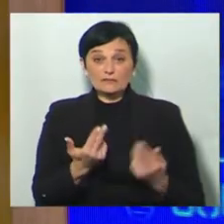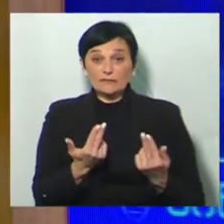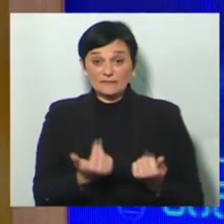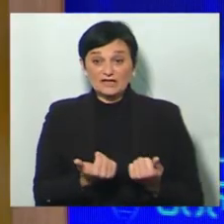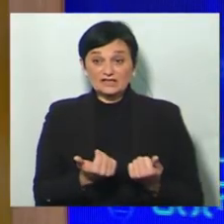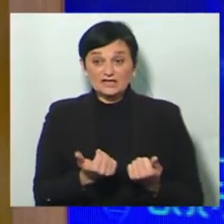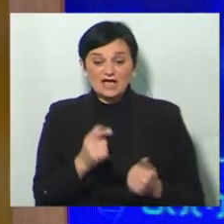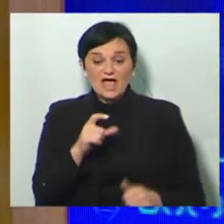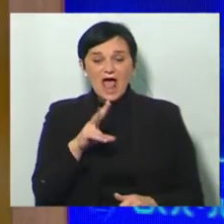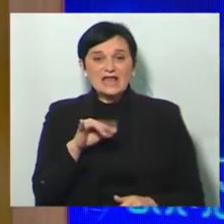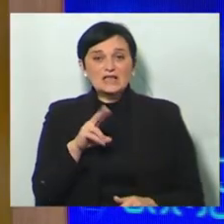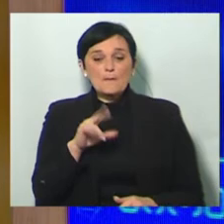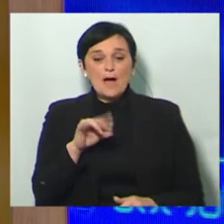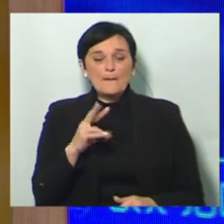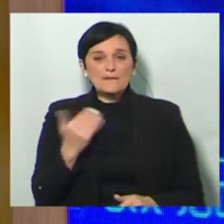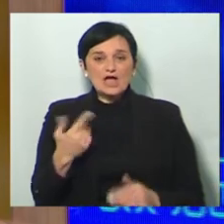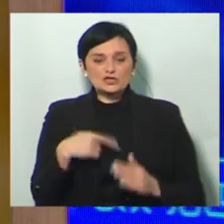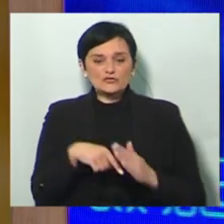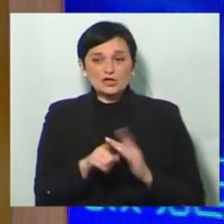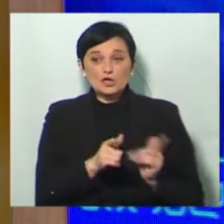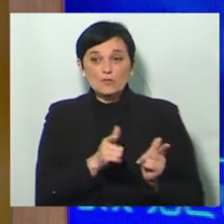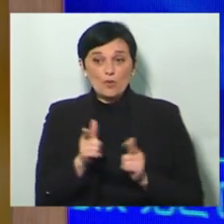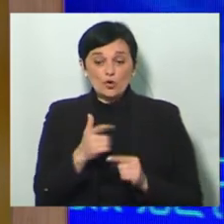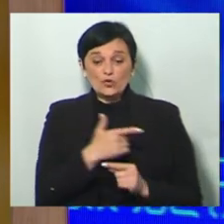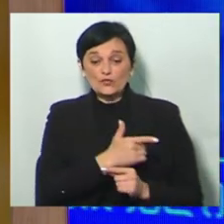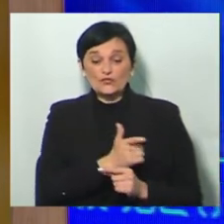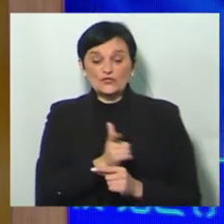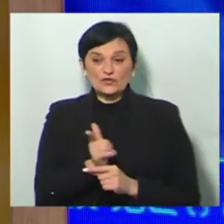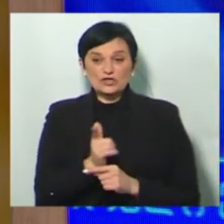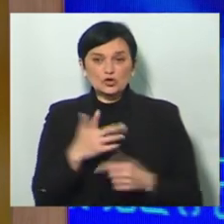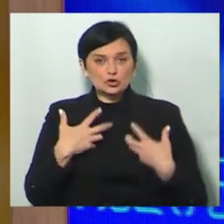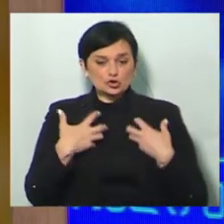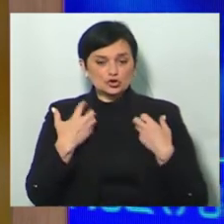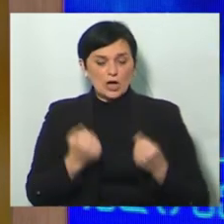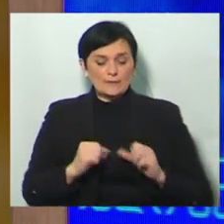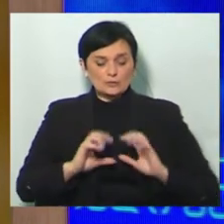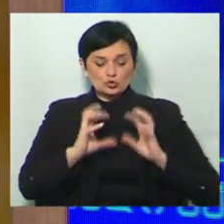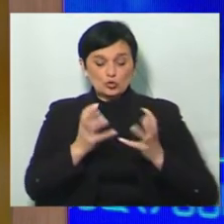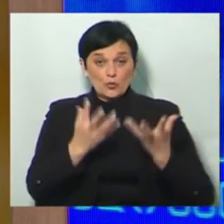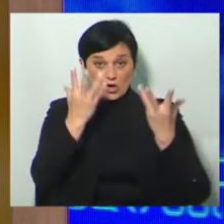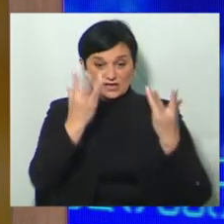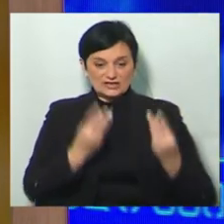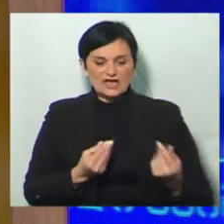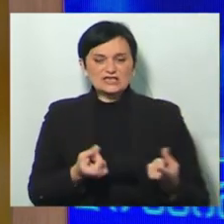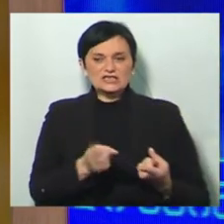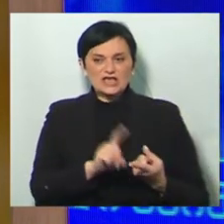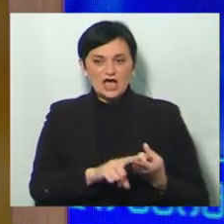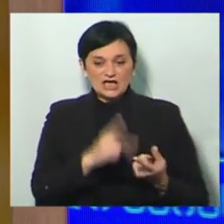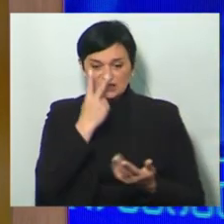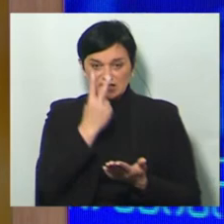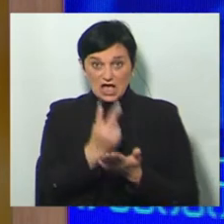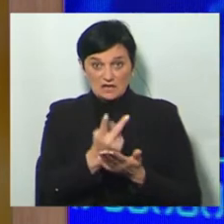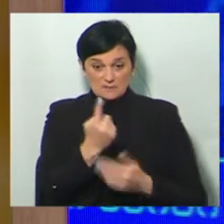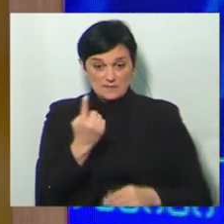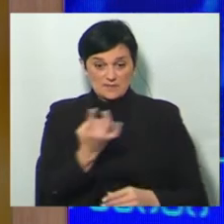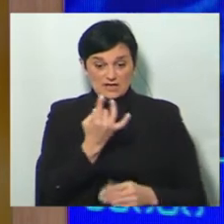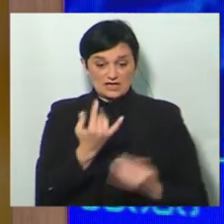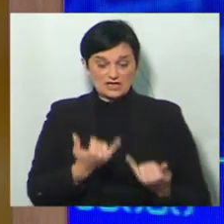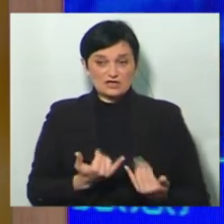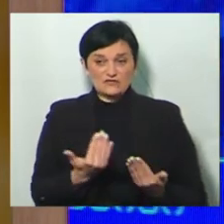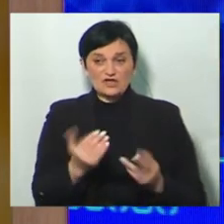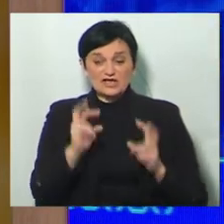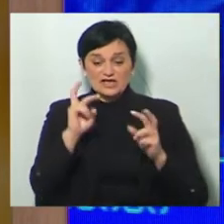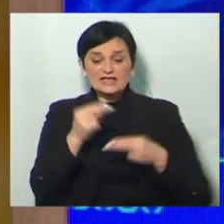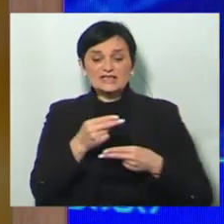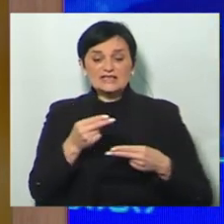Diah, Elena Papiashvili's mier momzadebuli es rgoli jamtolobis msoplio dghesan dakavshirebit nakhet pirvelat da chven am